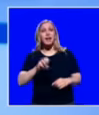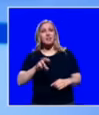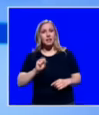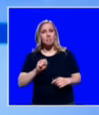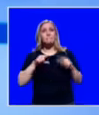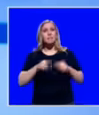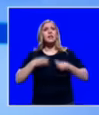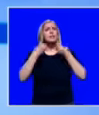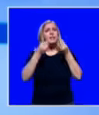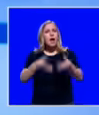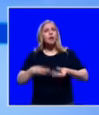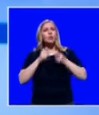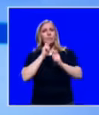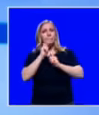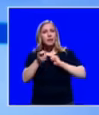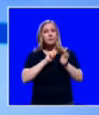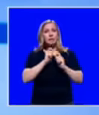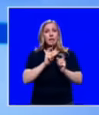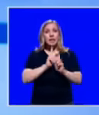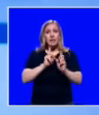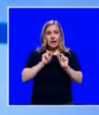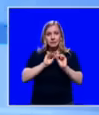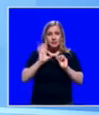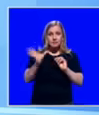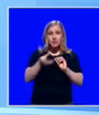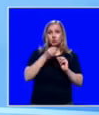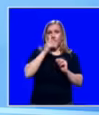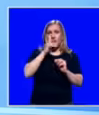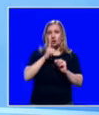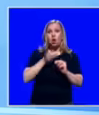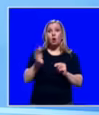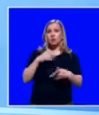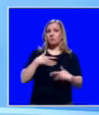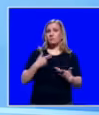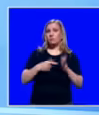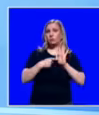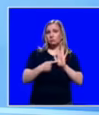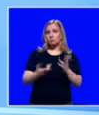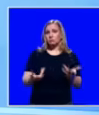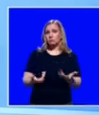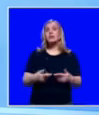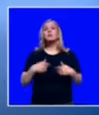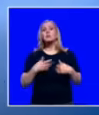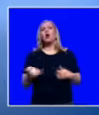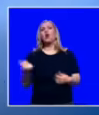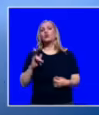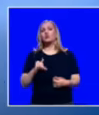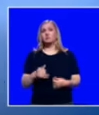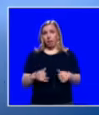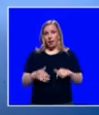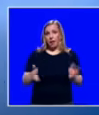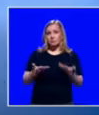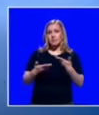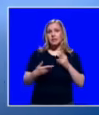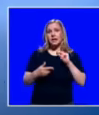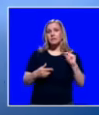няколко пресконференции. Да. Не ги ли казахте до сега важните неща? Но още ли има казах, какво да кажете? Има още доста за казване, да. Ми казвайте.